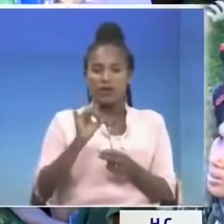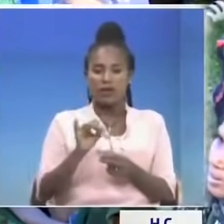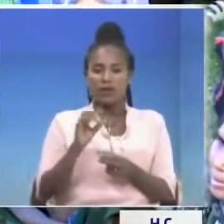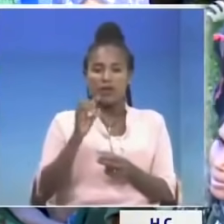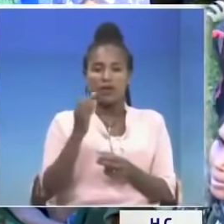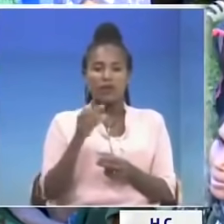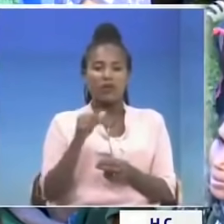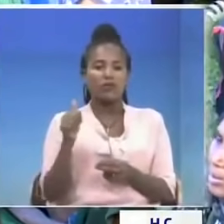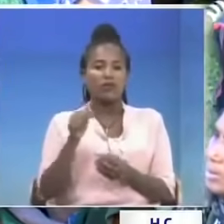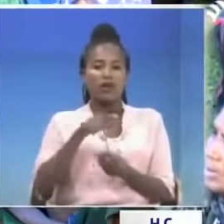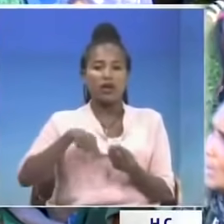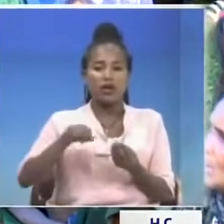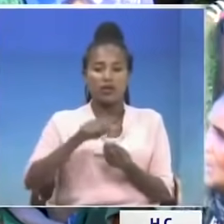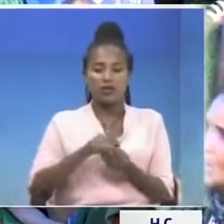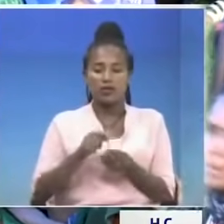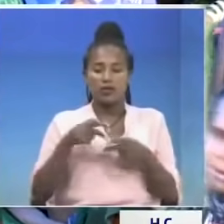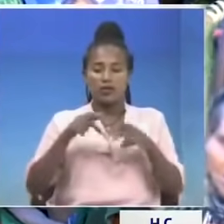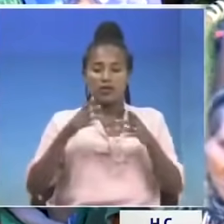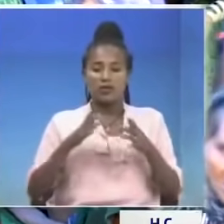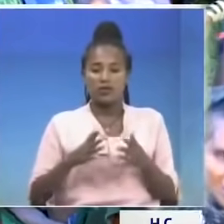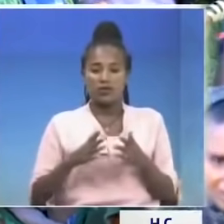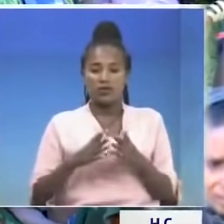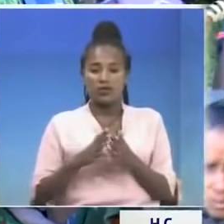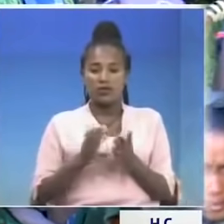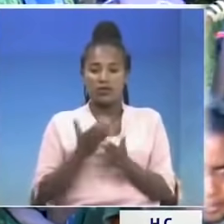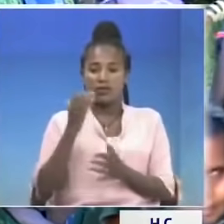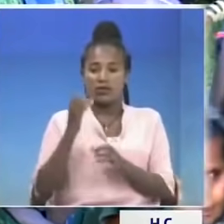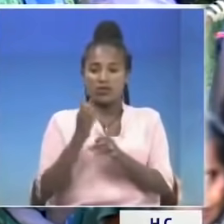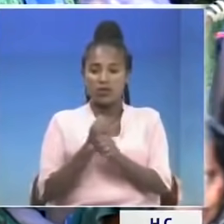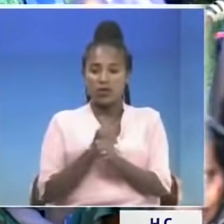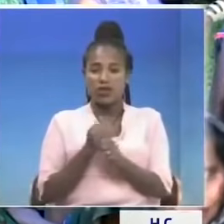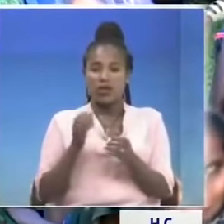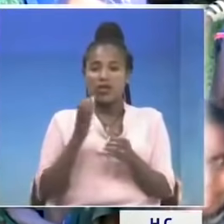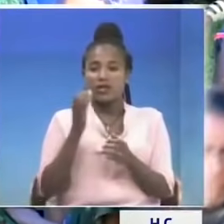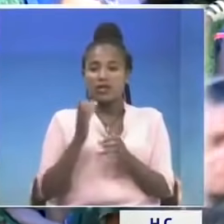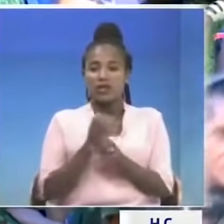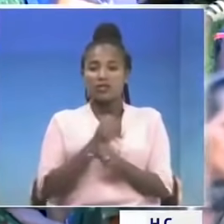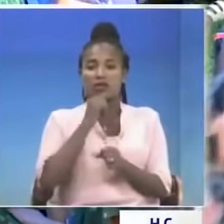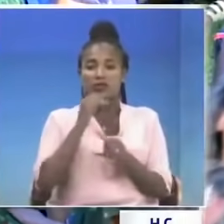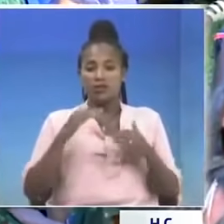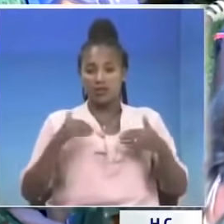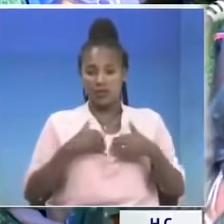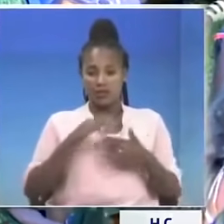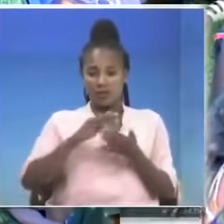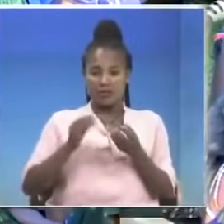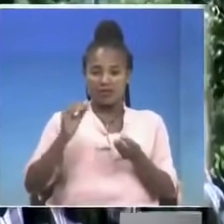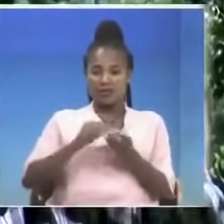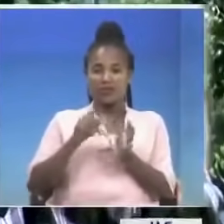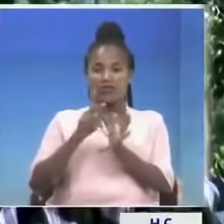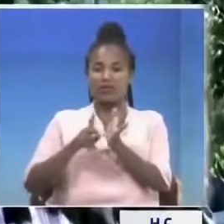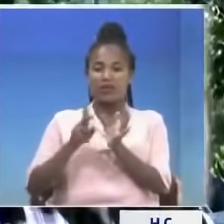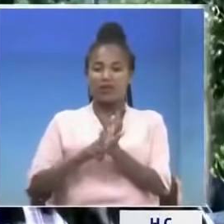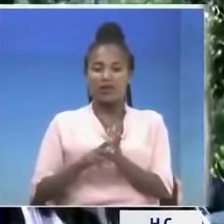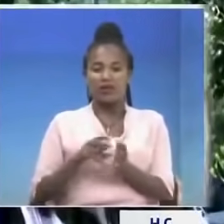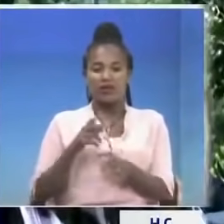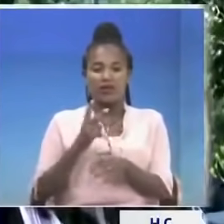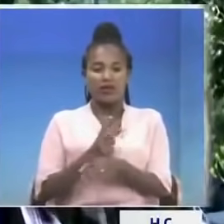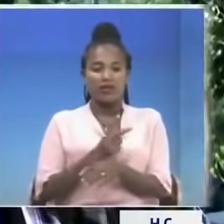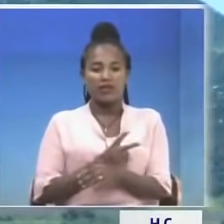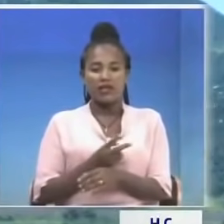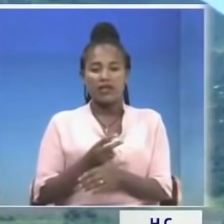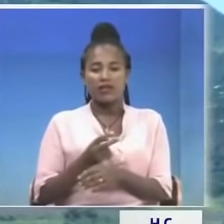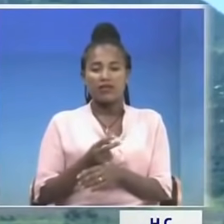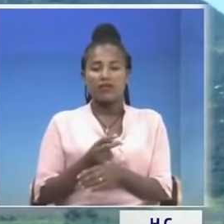ቀበሌና ሌሎች አካባቢዎች የአርሶ አደሮችን ንብረት ዘርፏል። ያልዘረፋቸውን እንስሳትም በመርዝ ጭምር ገድሏል። ፍየል እያረዱ